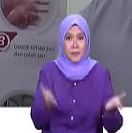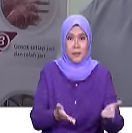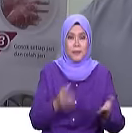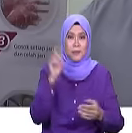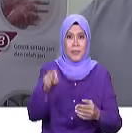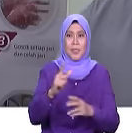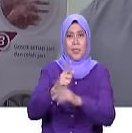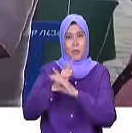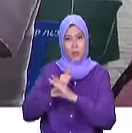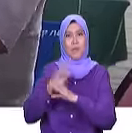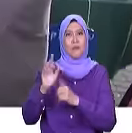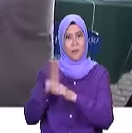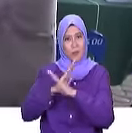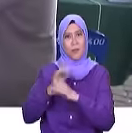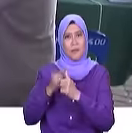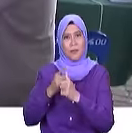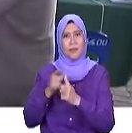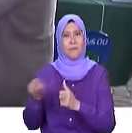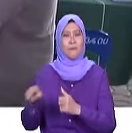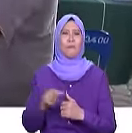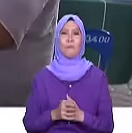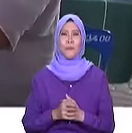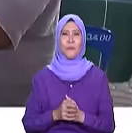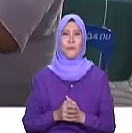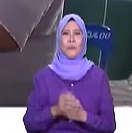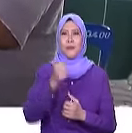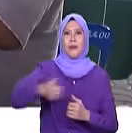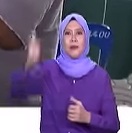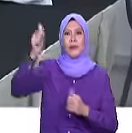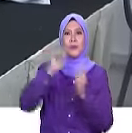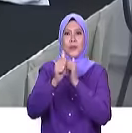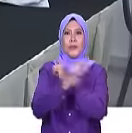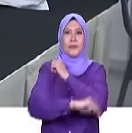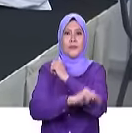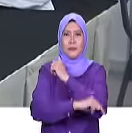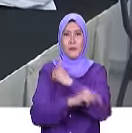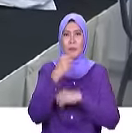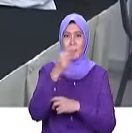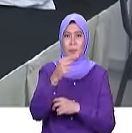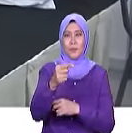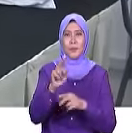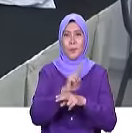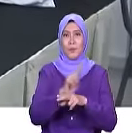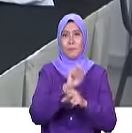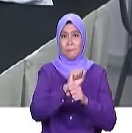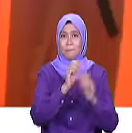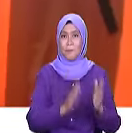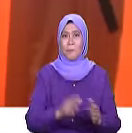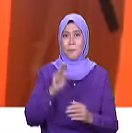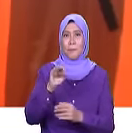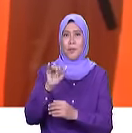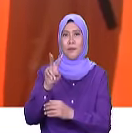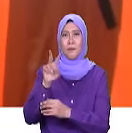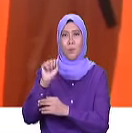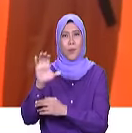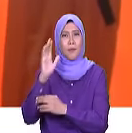mesti dilindungi dulu. Pengarah Belia dan Sukan Negeri Muhammad Izwandi Ismail berkata penggunaan tenaga kerja MyVac